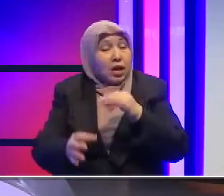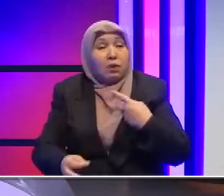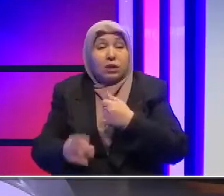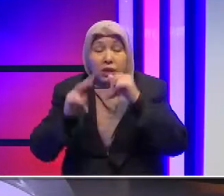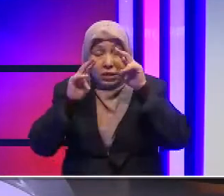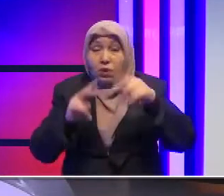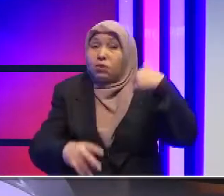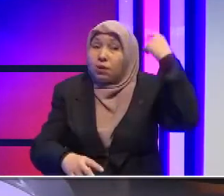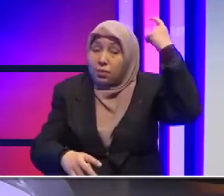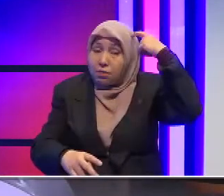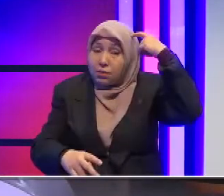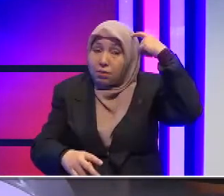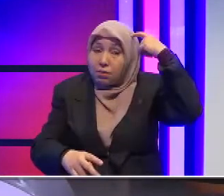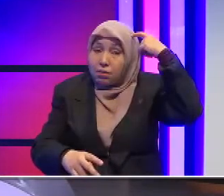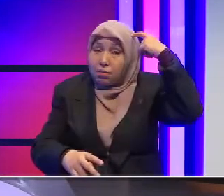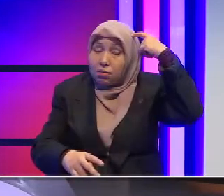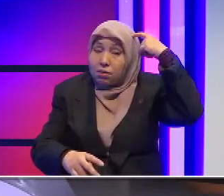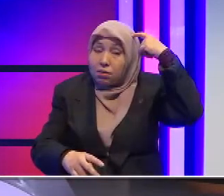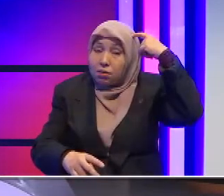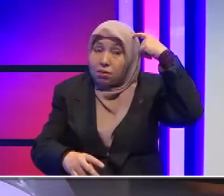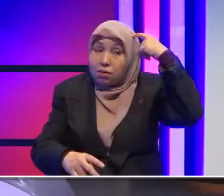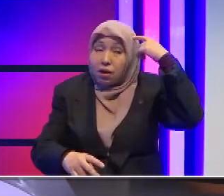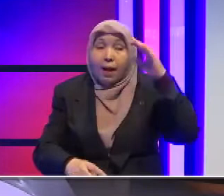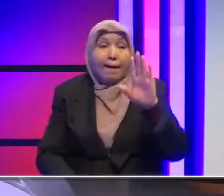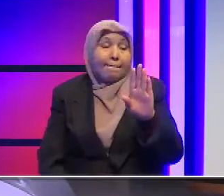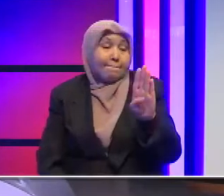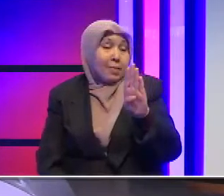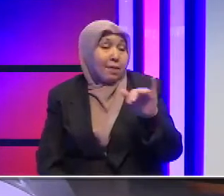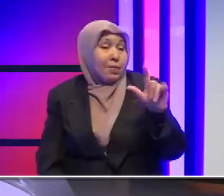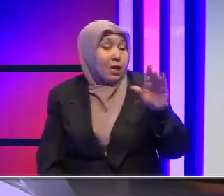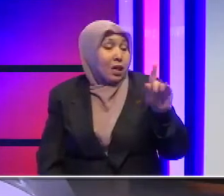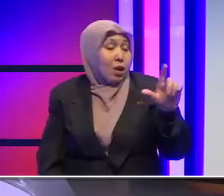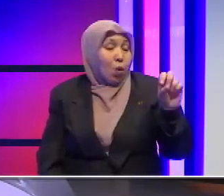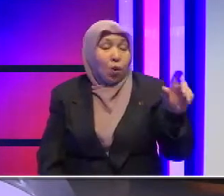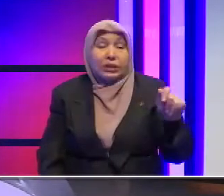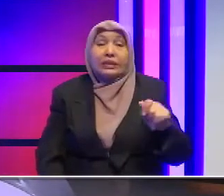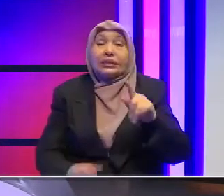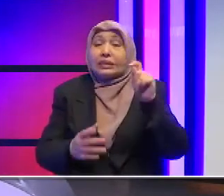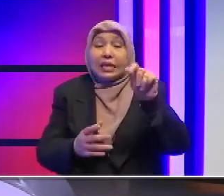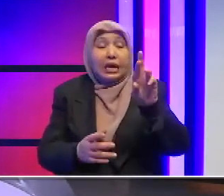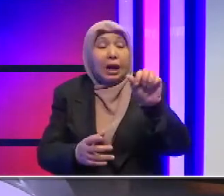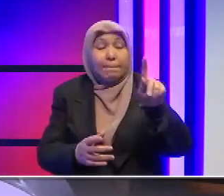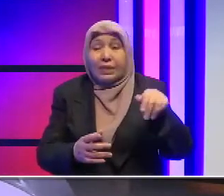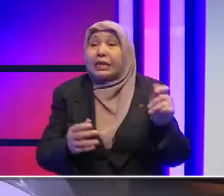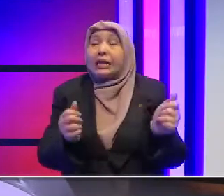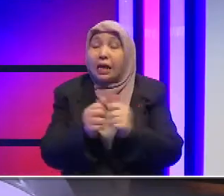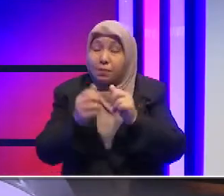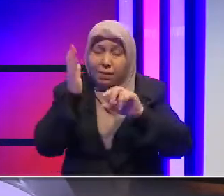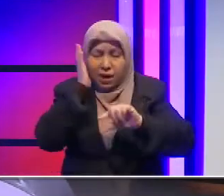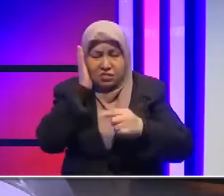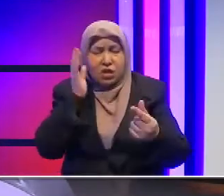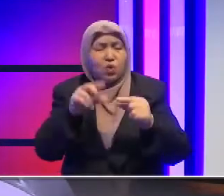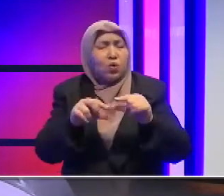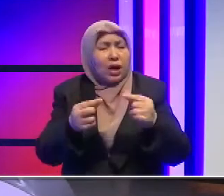segi psikologinya, dia ada satu nama istilahnya biblioterapi, kan? Terapi dengan membaca. Rupa-rupanya dengan membaca Al-Quran ini dia